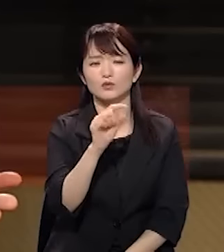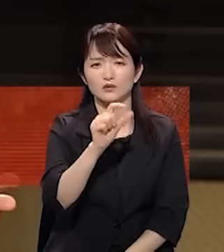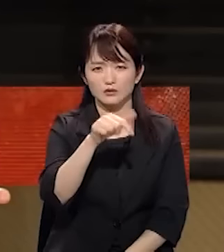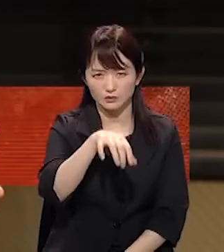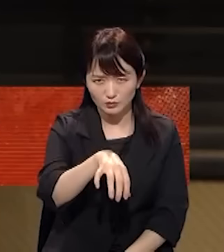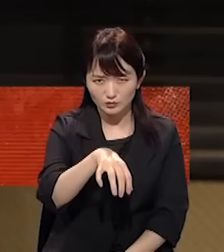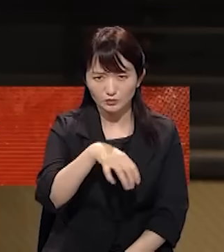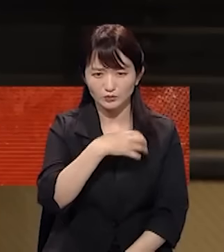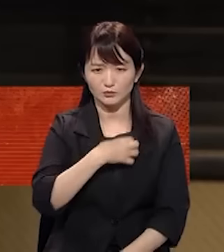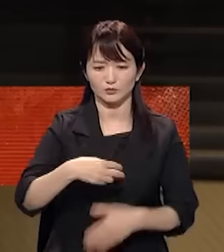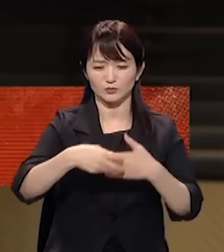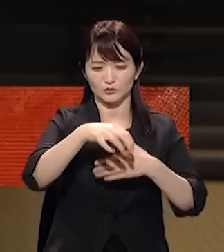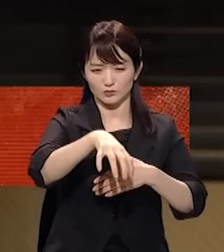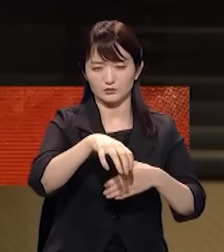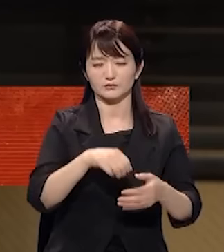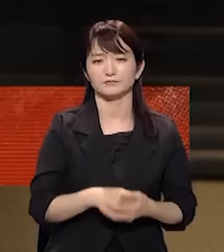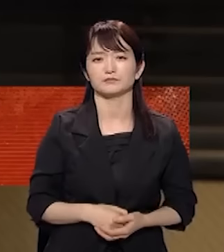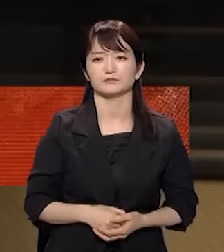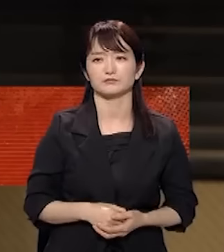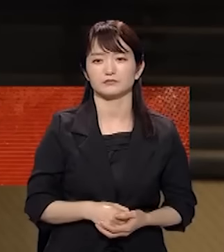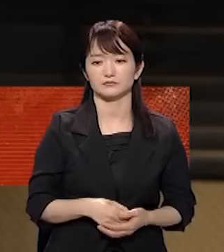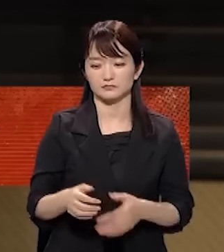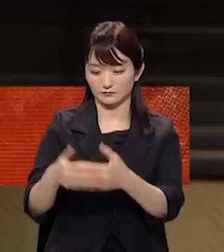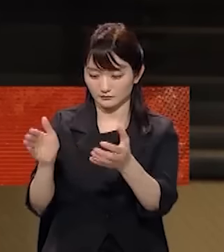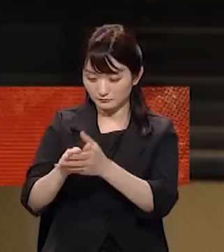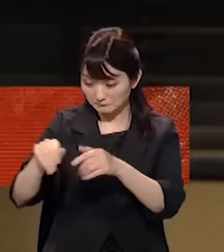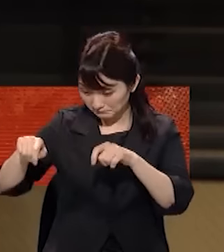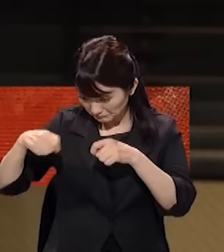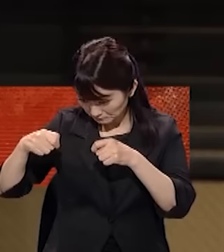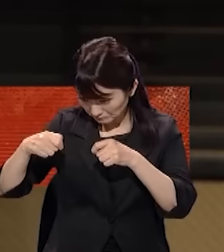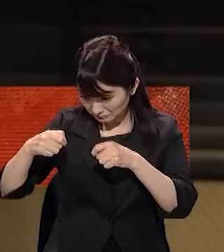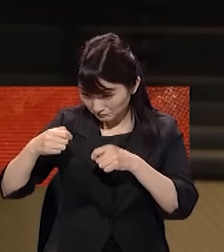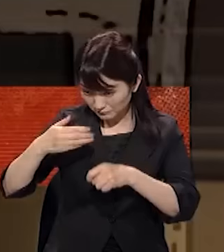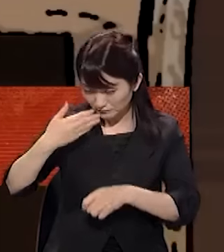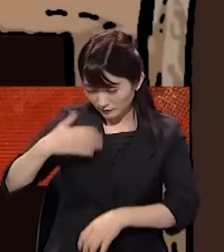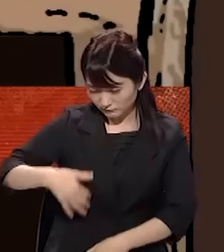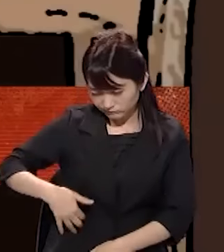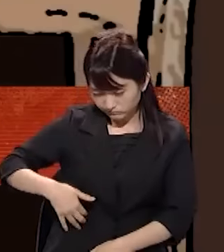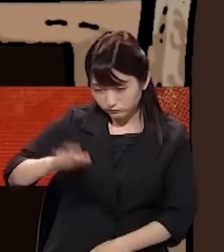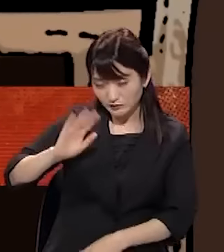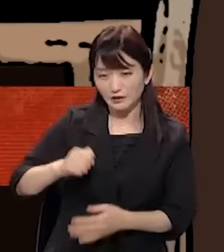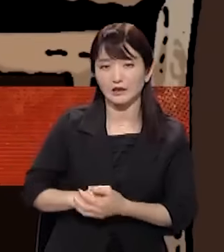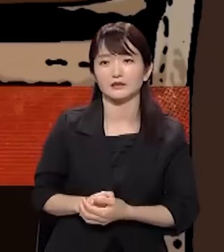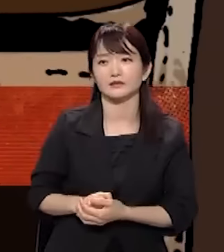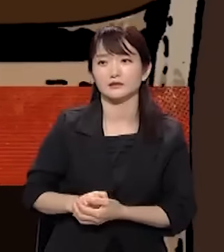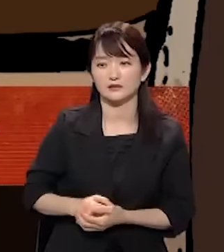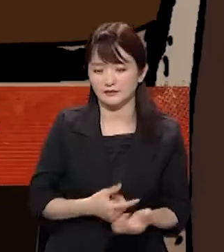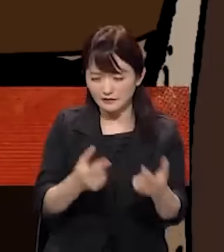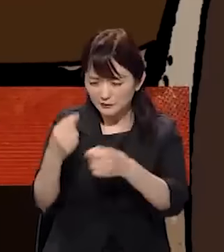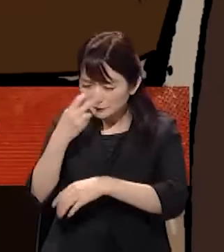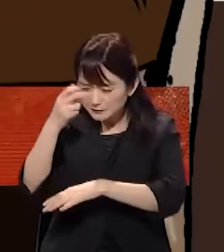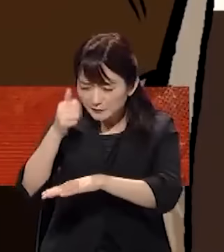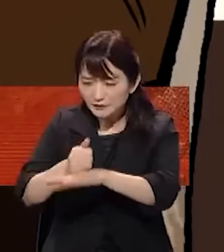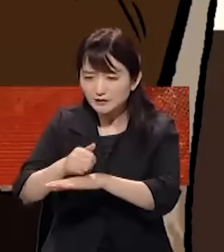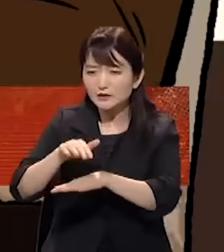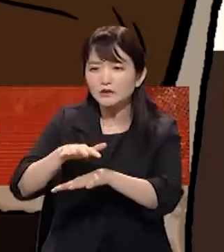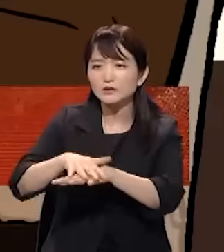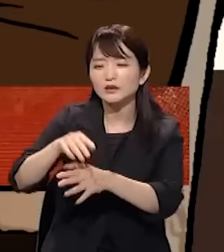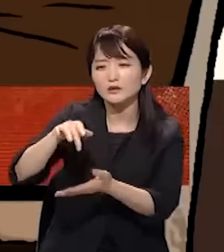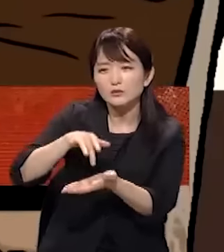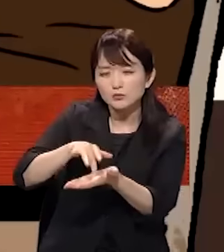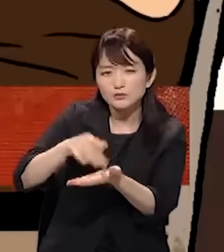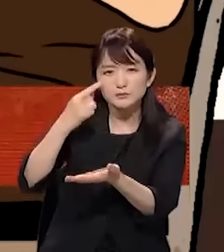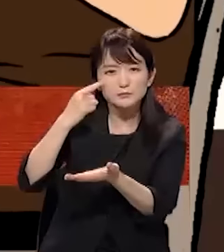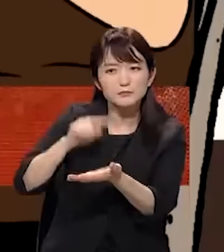하셨으니까 식중독에 건이 했는데이 검출 해 보니까 다 음성이었고 거꾸로 이제 농약 선분이 나왔던 겁니다 식사를 했던 건